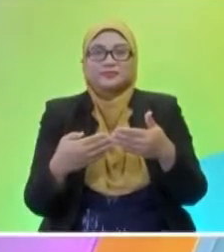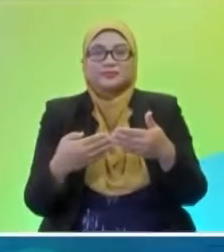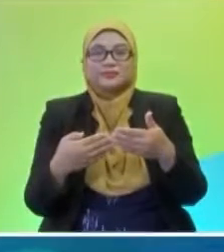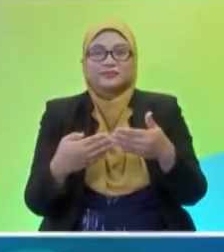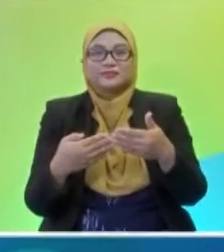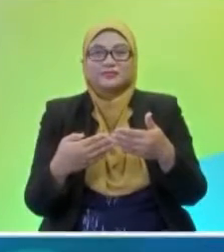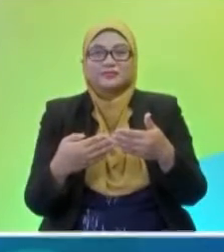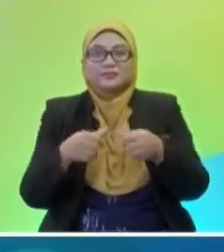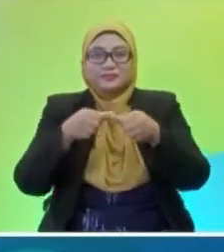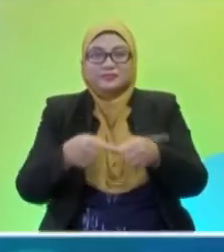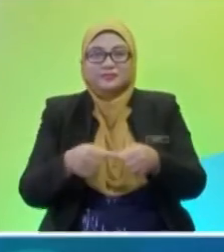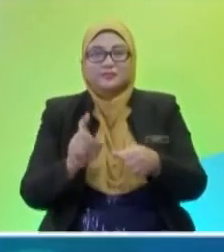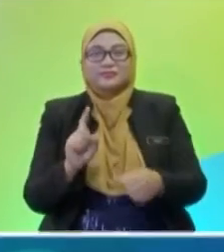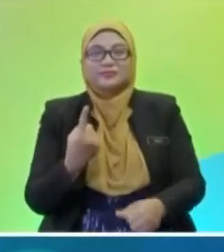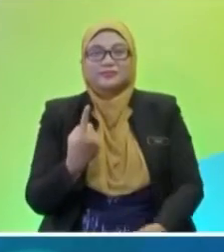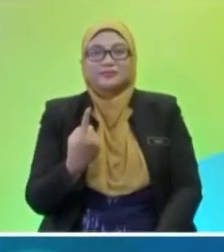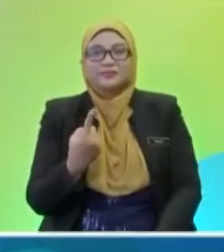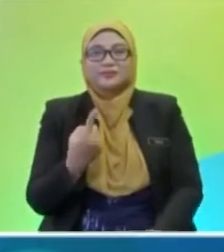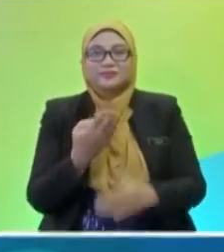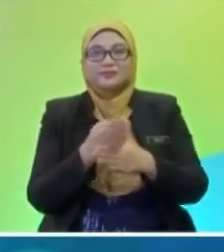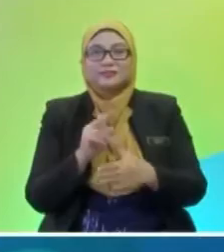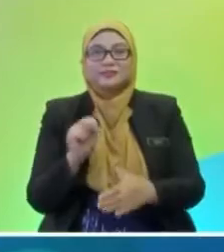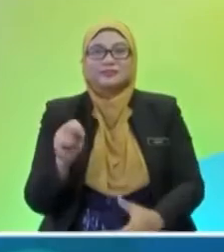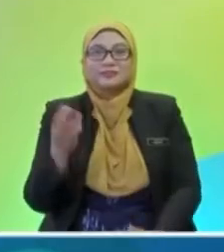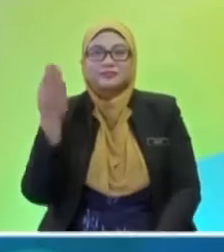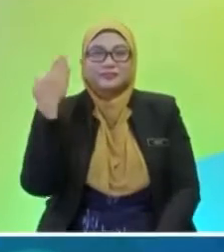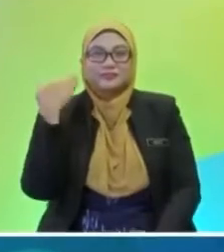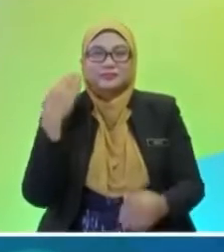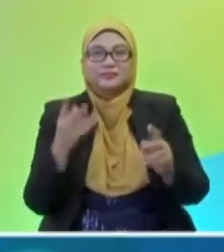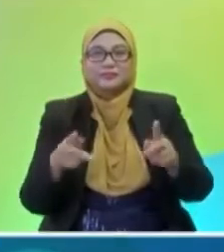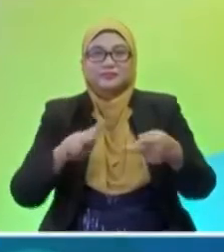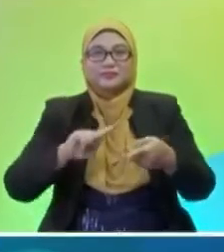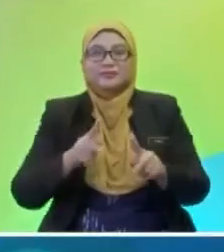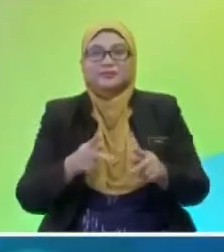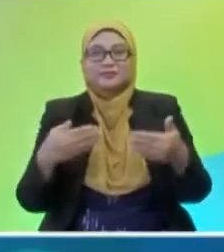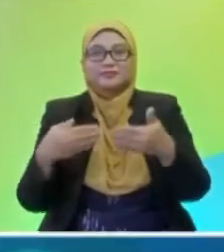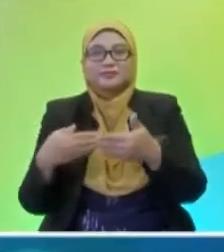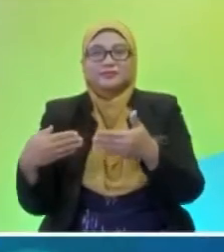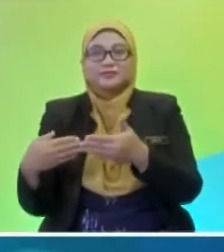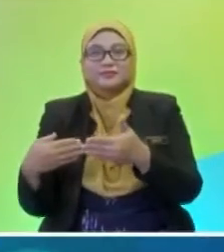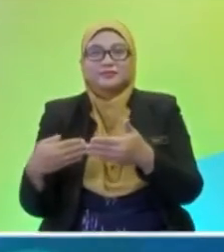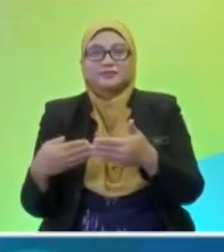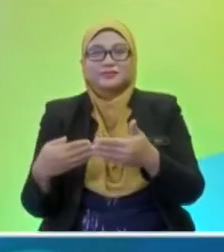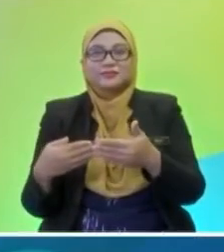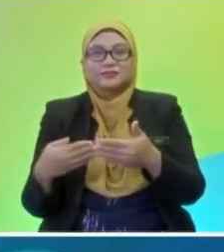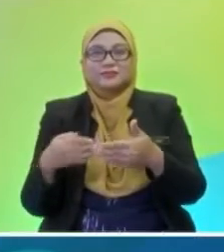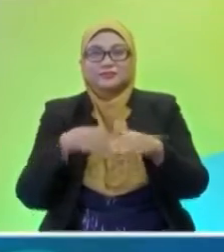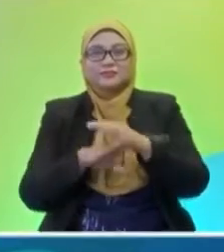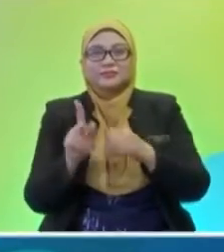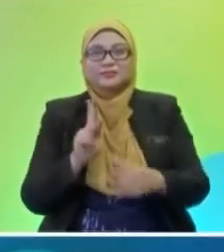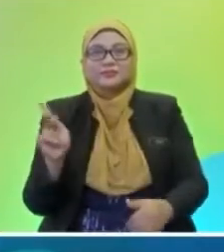tekan sahaja bahagian belakang bongkah penyambung. Tekan dan